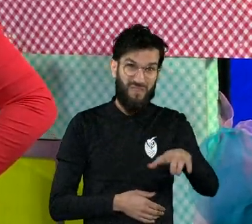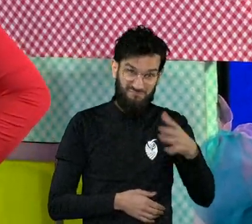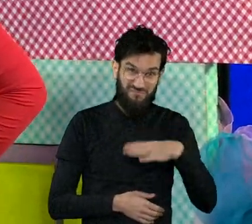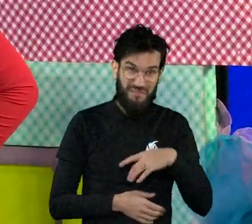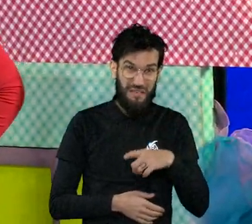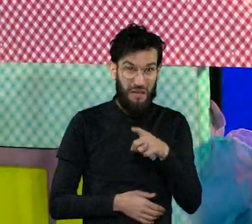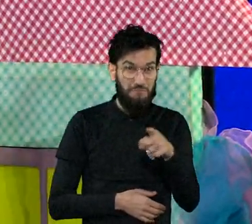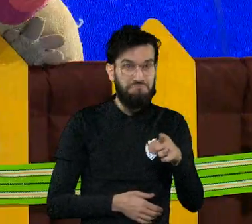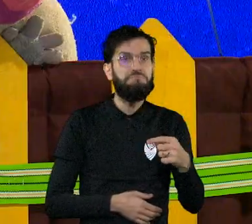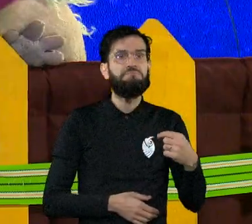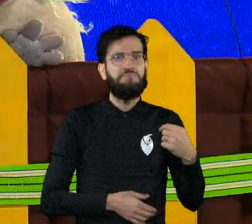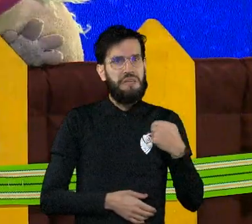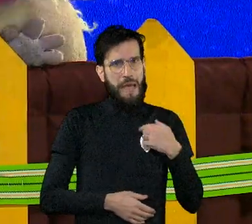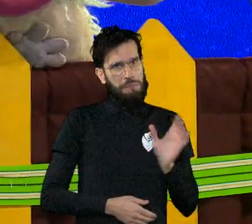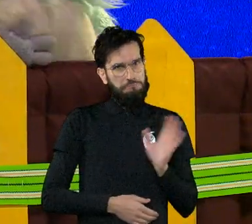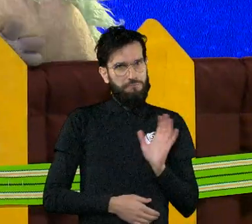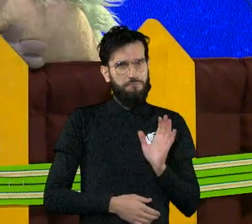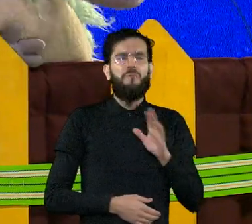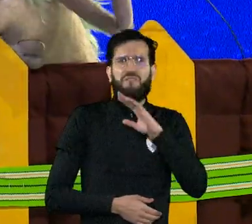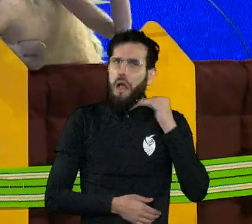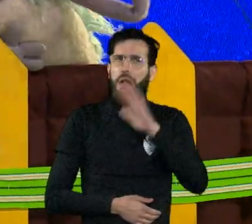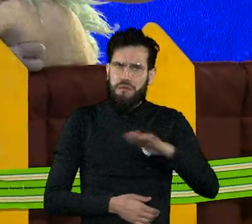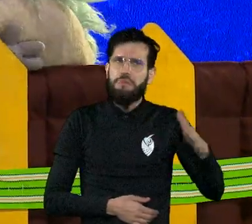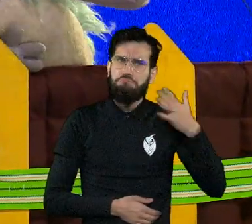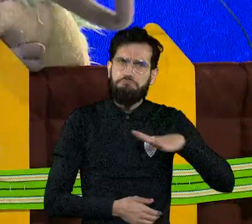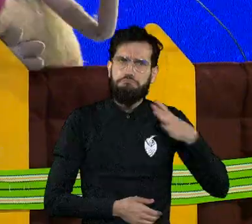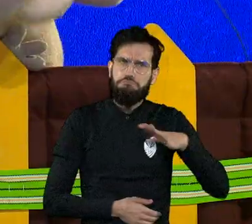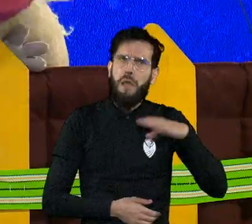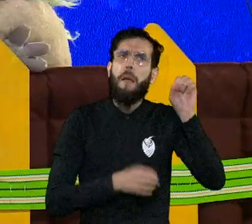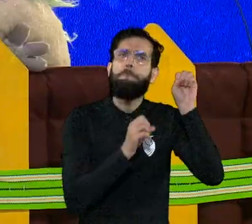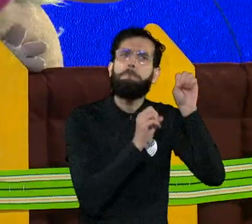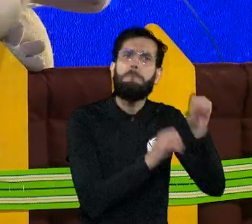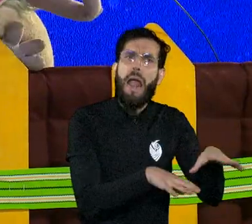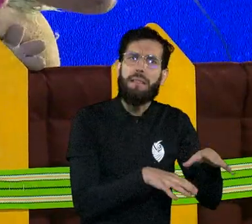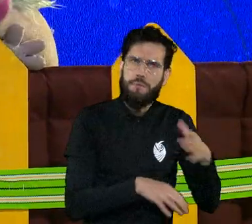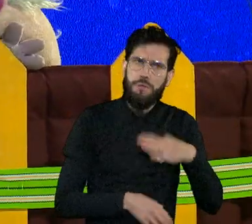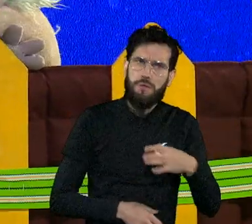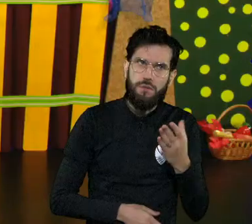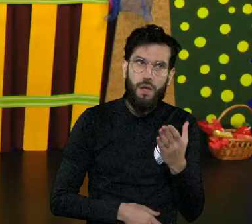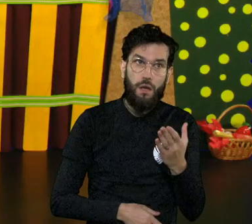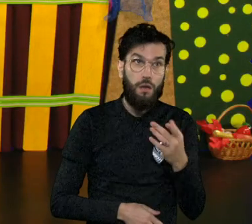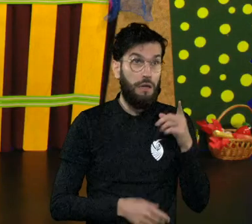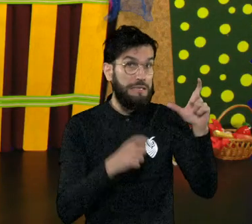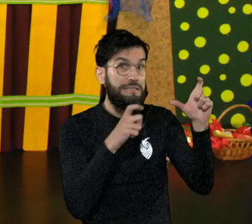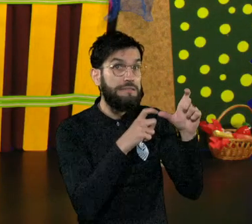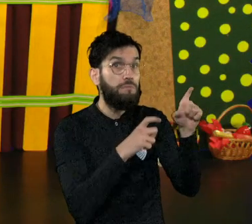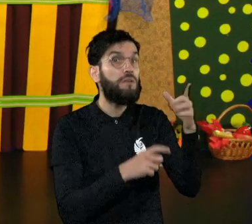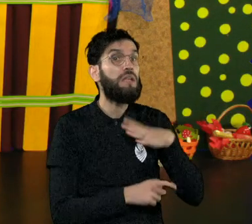nie. Veľa detí podľa mňa chce byť smetiarom, že kamoši? Simi, ty by si chcela